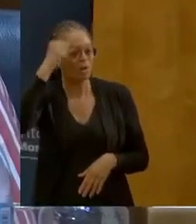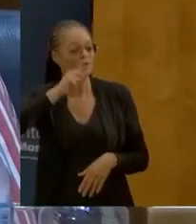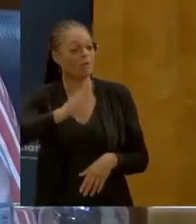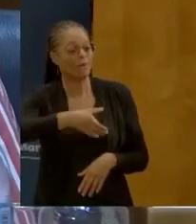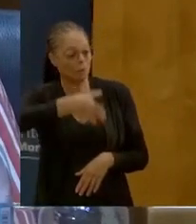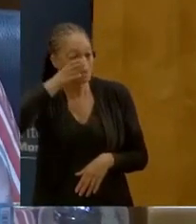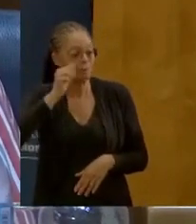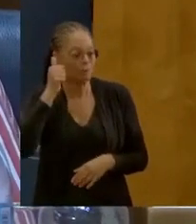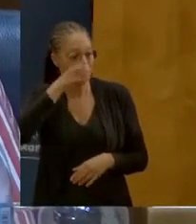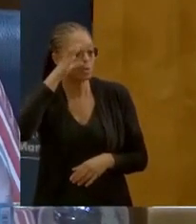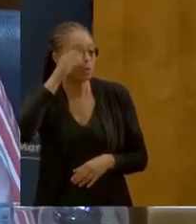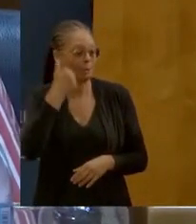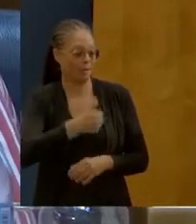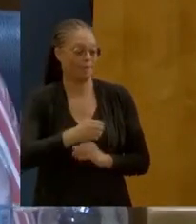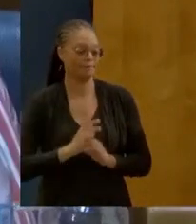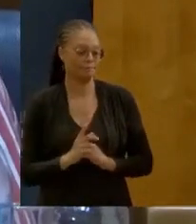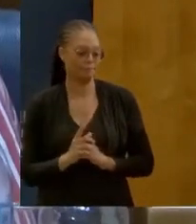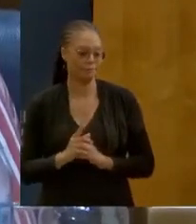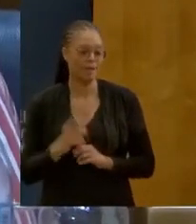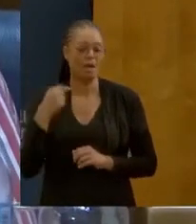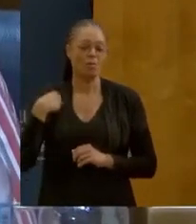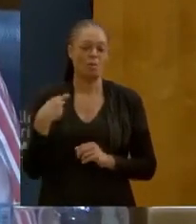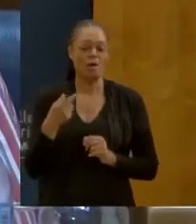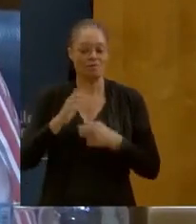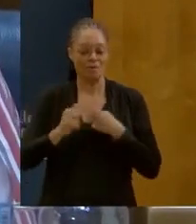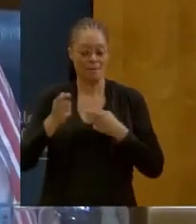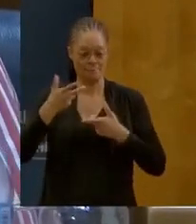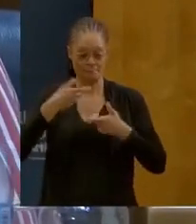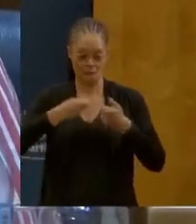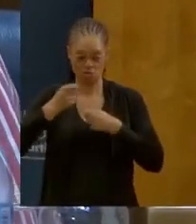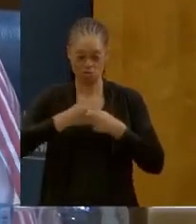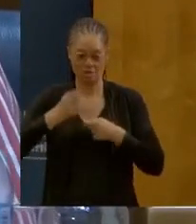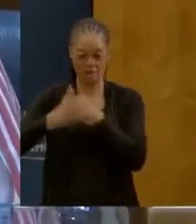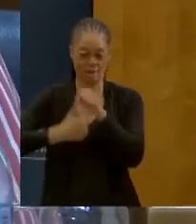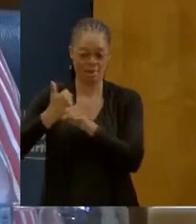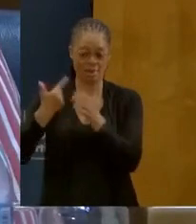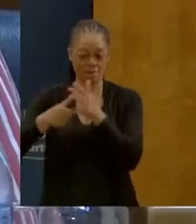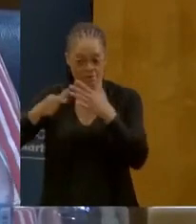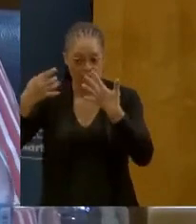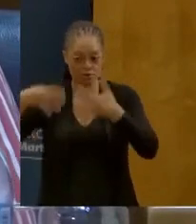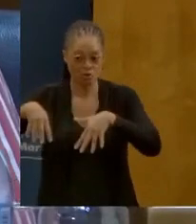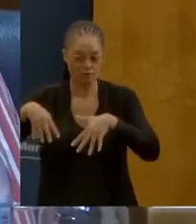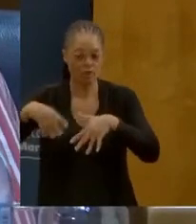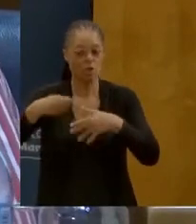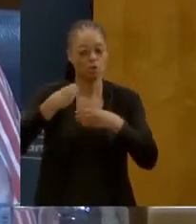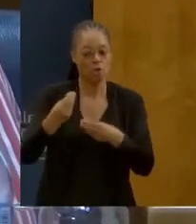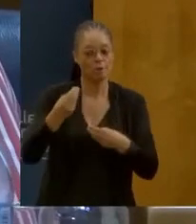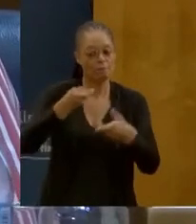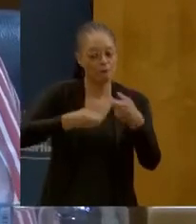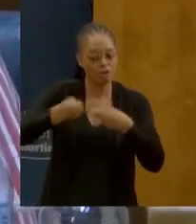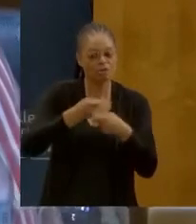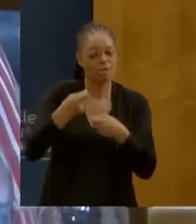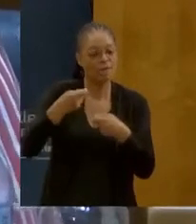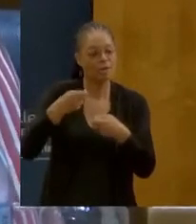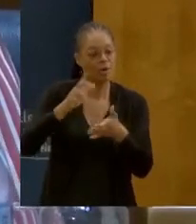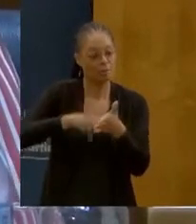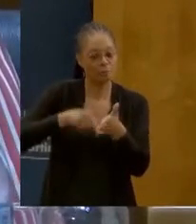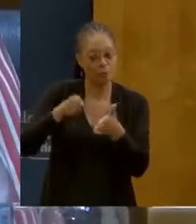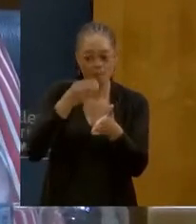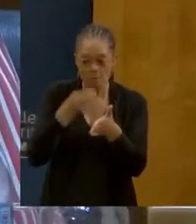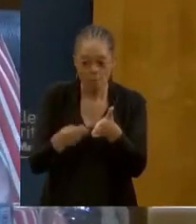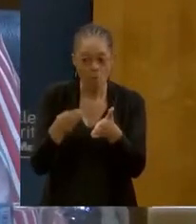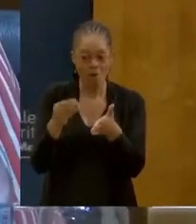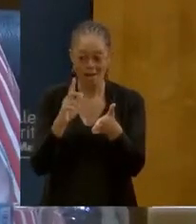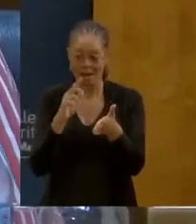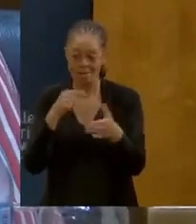bien. Ah bon. Au moment où j'attribue les marchés en 2019, l'entreprise est à jour. Mais le Code des marchés publics